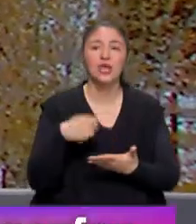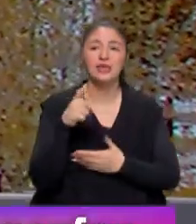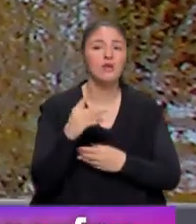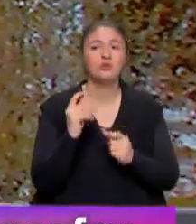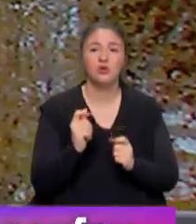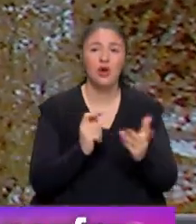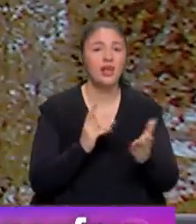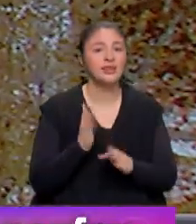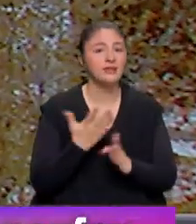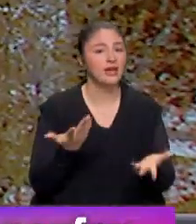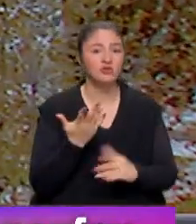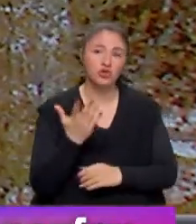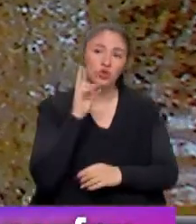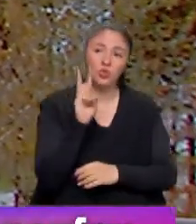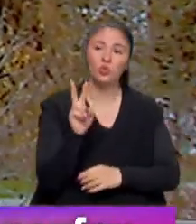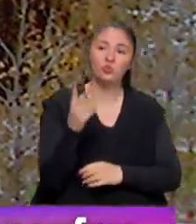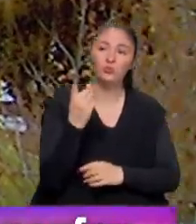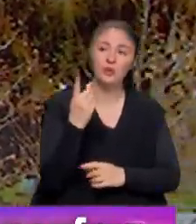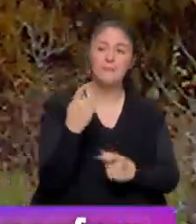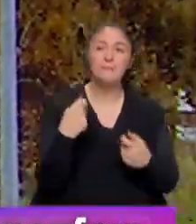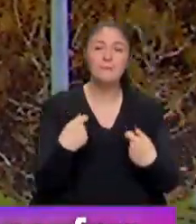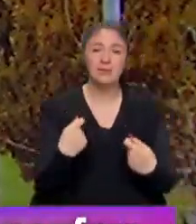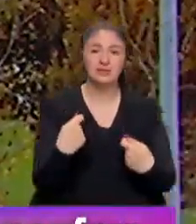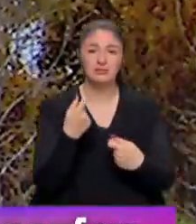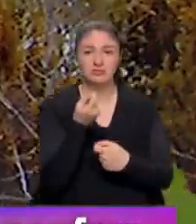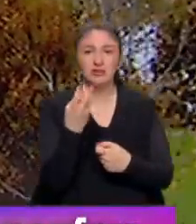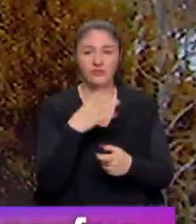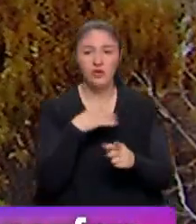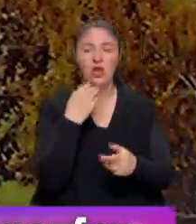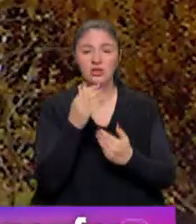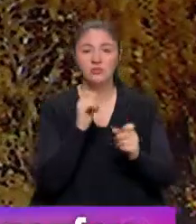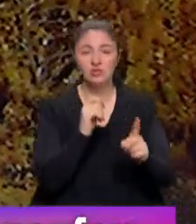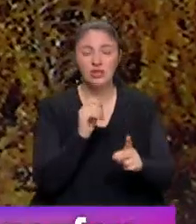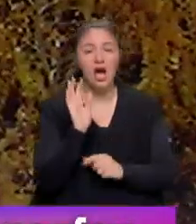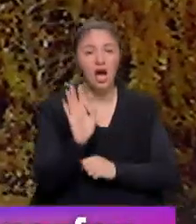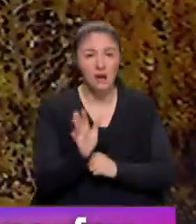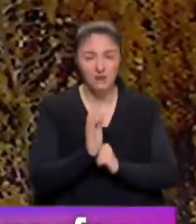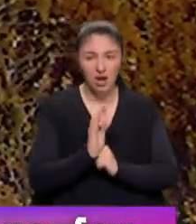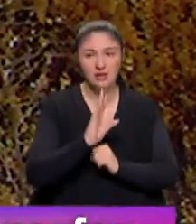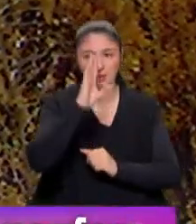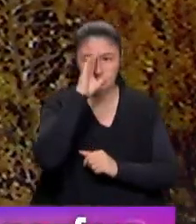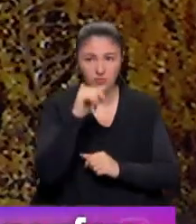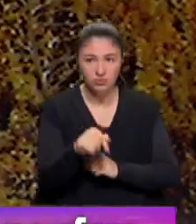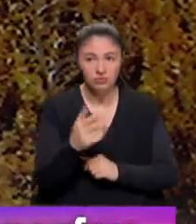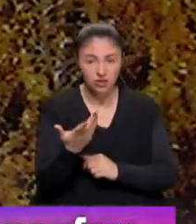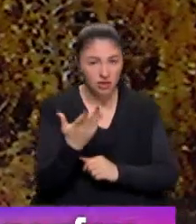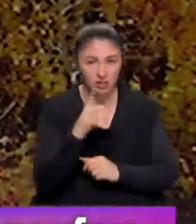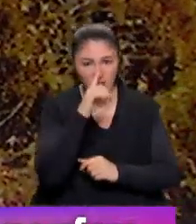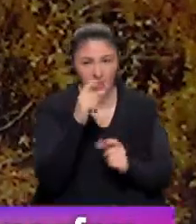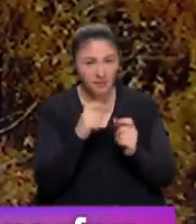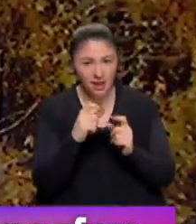ücretli olmak zor. Neden? Karşımızda bir maliyet rakamı var, onu paylaşacağız. Yalnız İstanbul'da